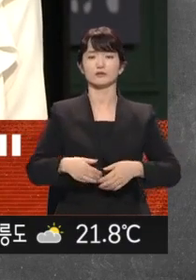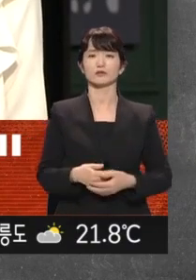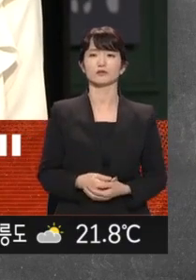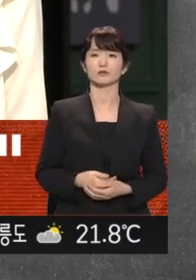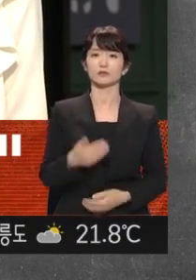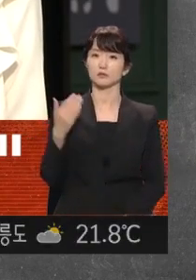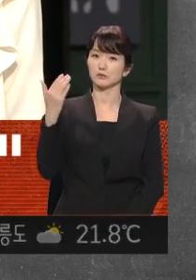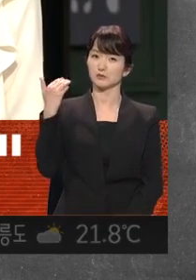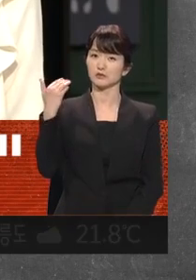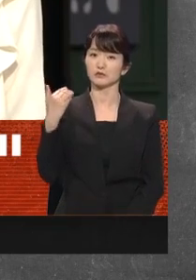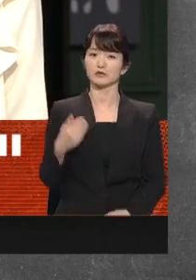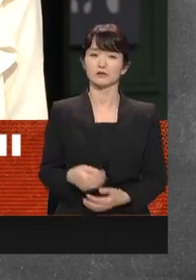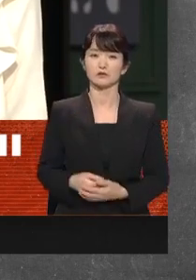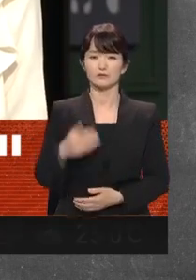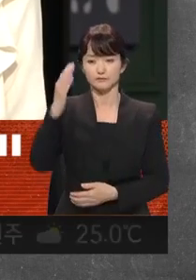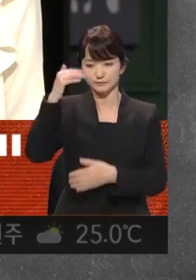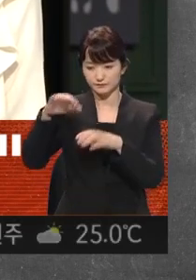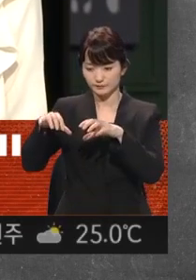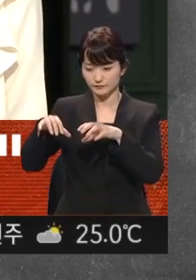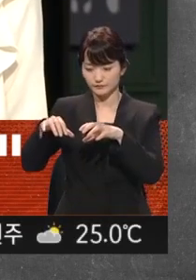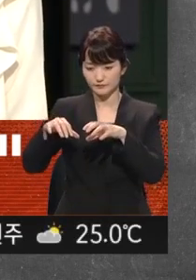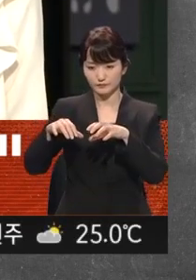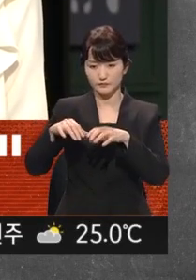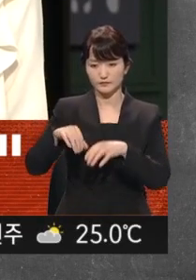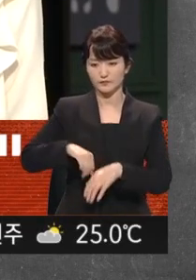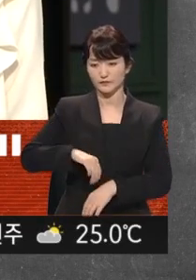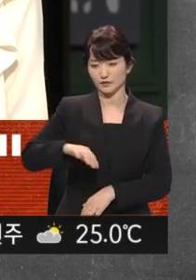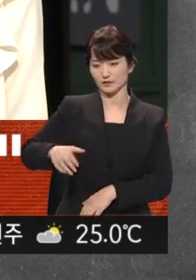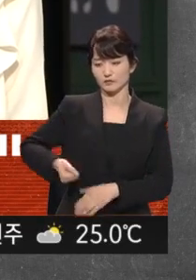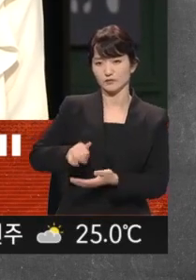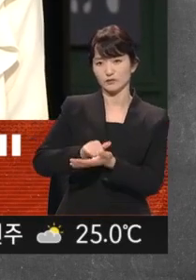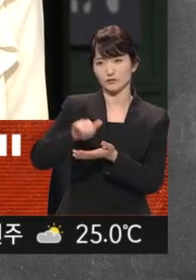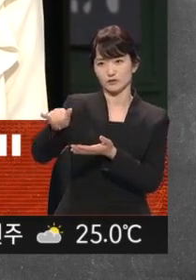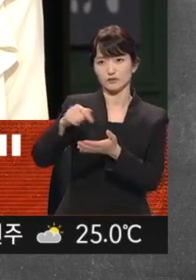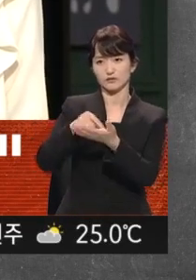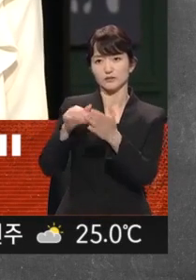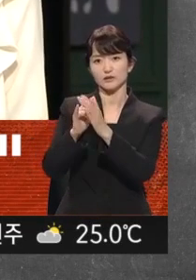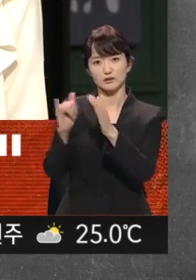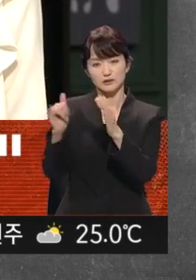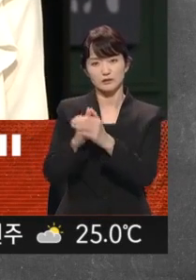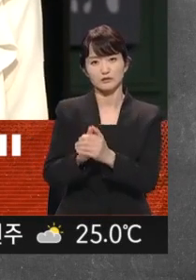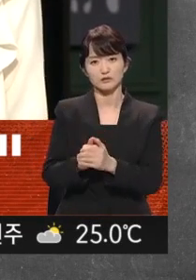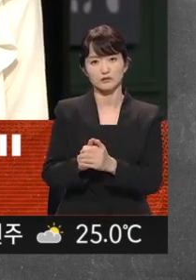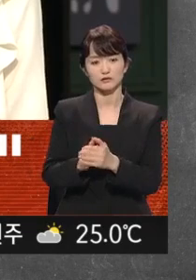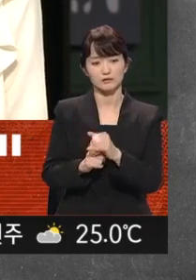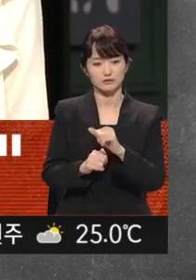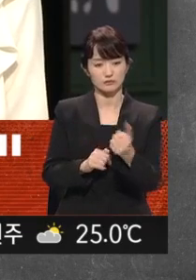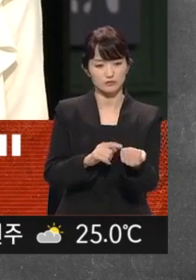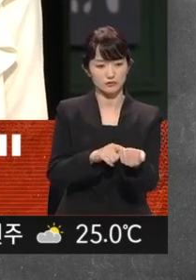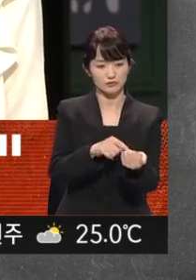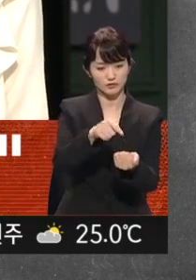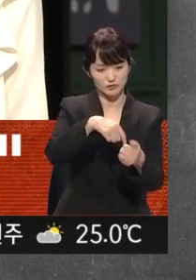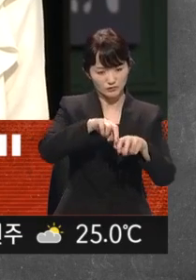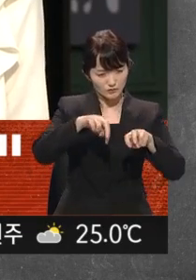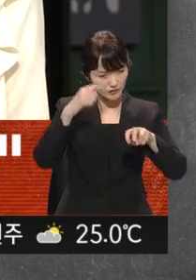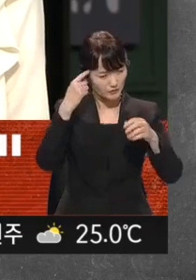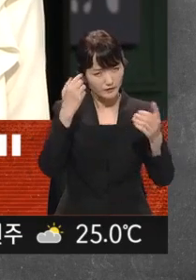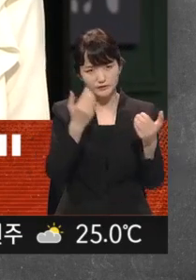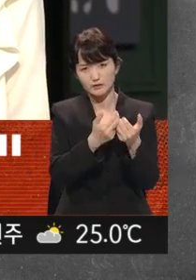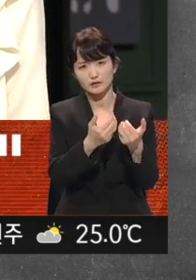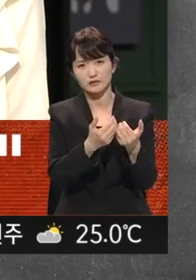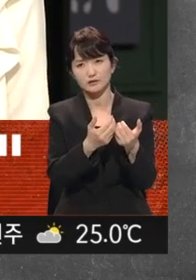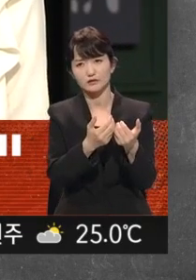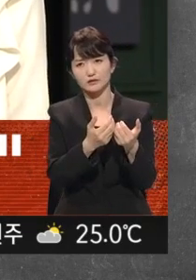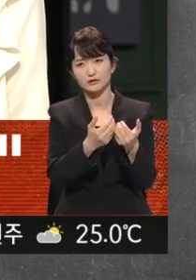그 한국에서 캄보디아로 건너간 유족들이 변수에 어떤 부검을 반대한다고 지금 보도가 계속 전해지고 있었는데